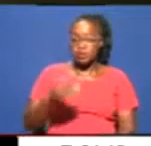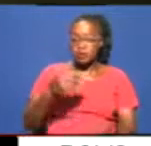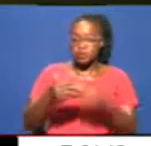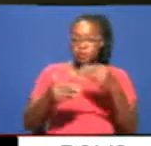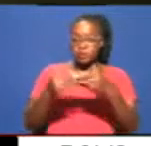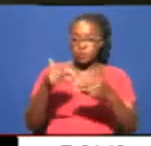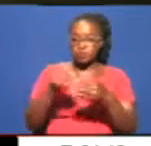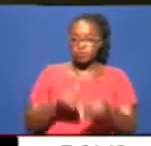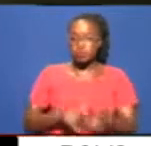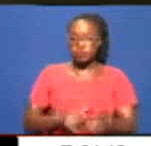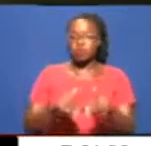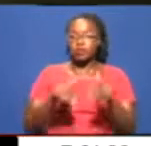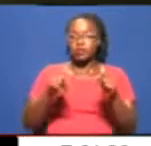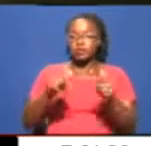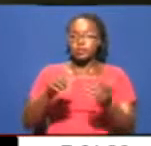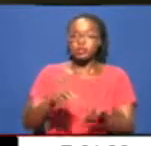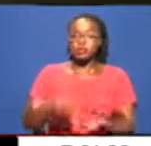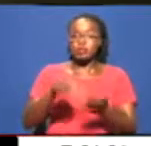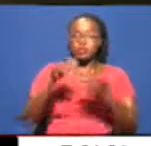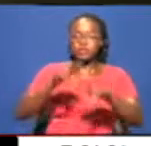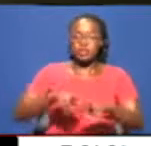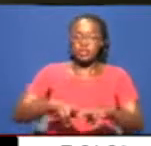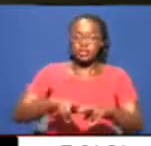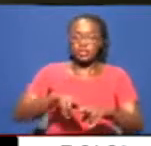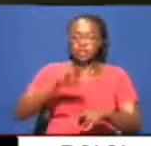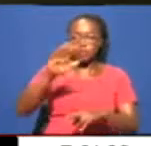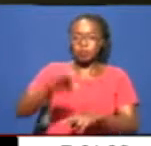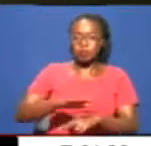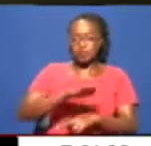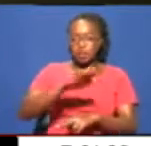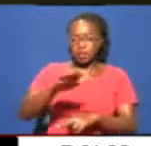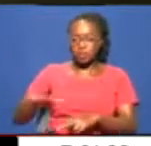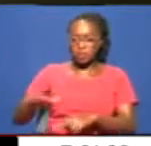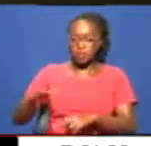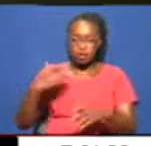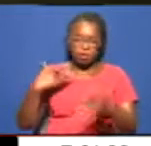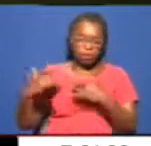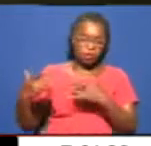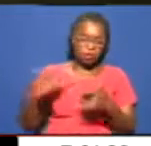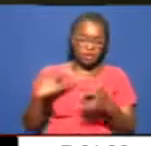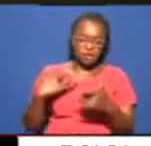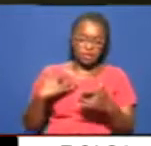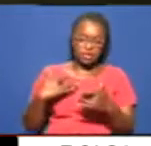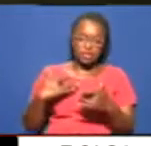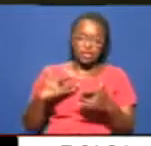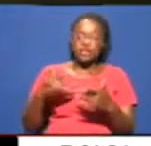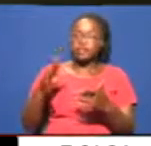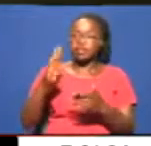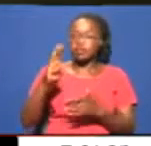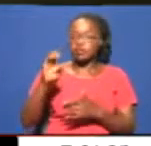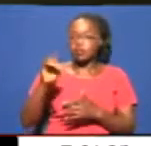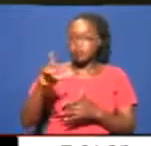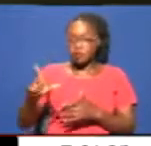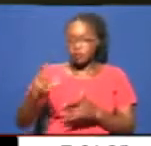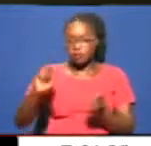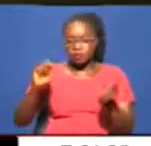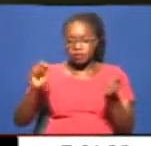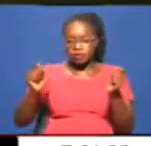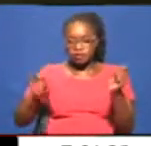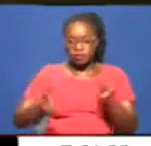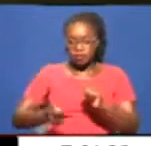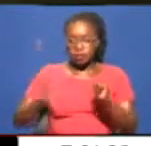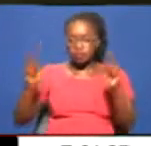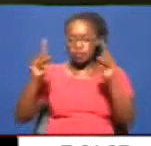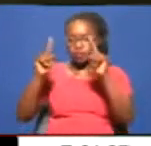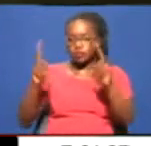tukifuatilia kwa hii leo kikao maalum cha bunge la kitaifa. Hii ni kuhusiana na mswada wa marekebisho ya vipengee kuhusiana na vyama